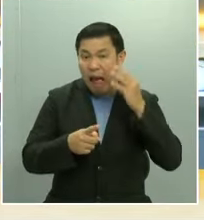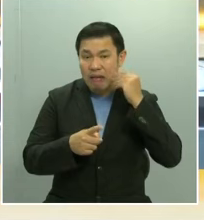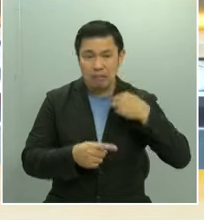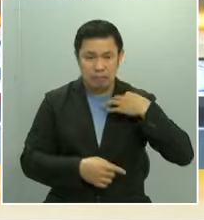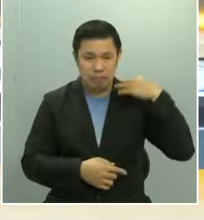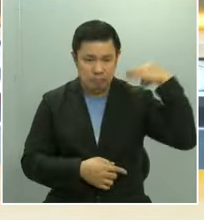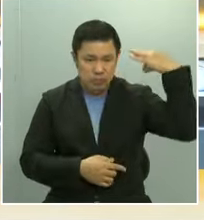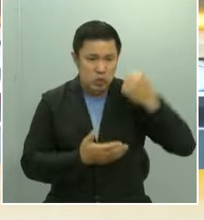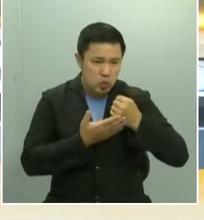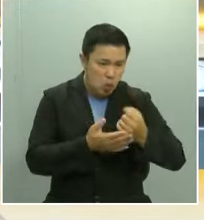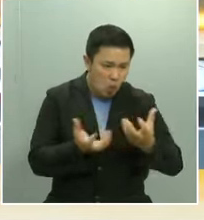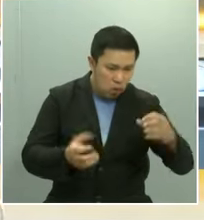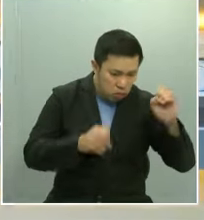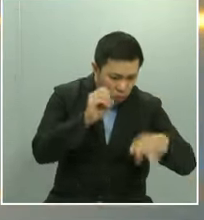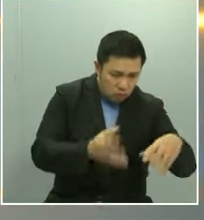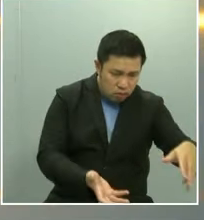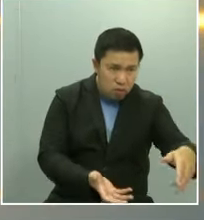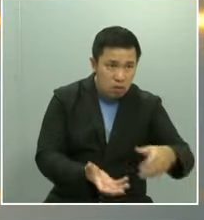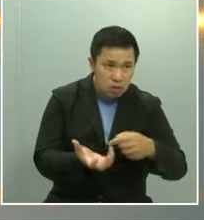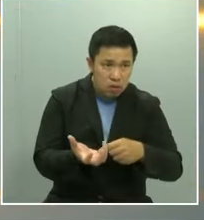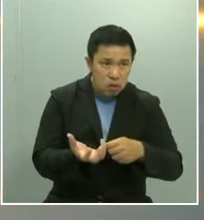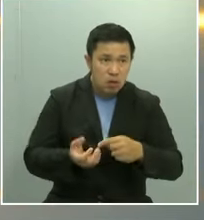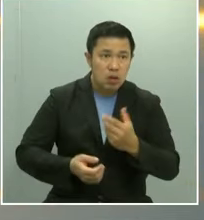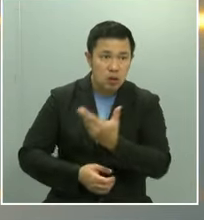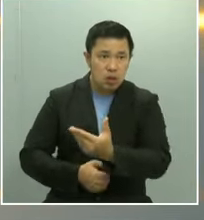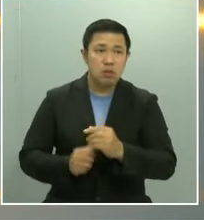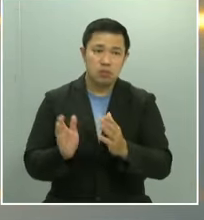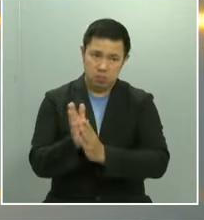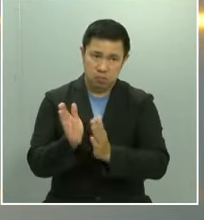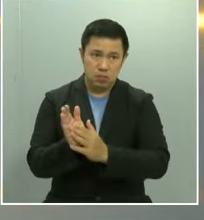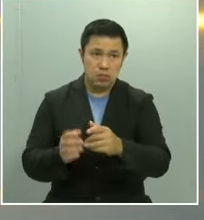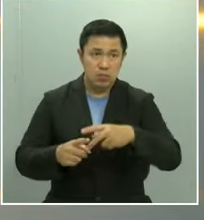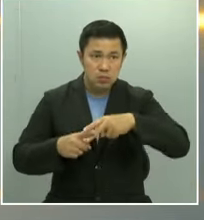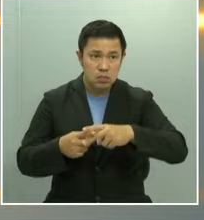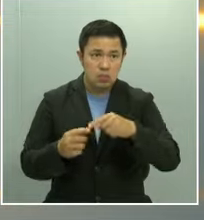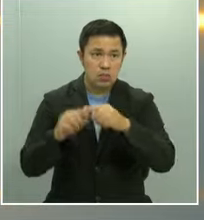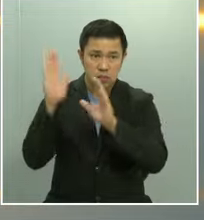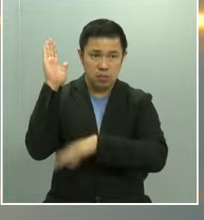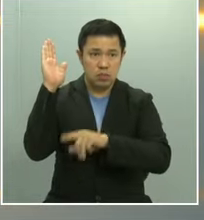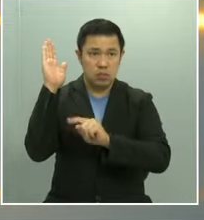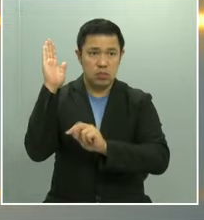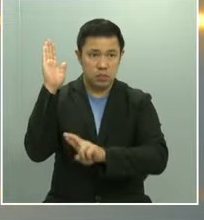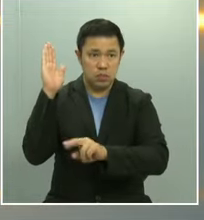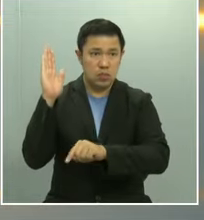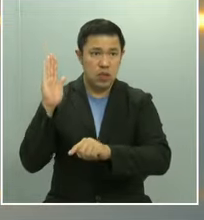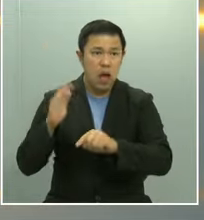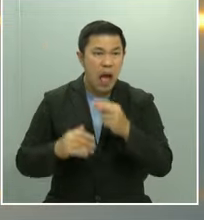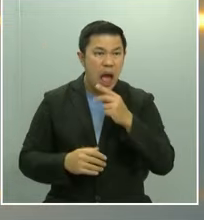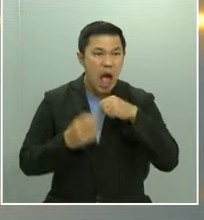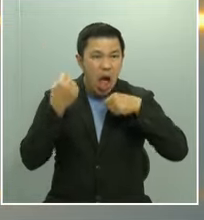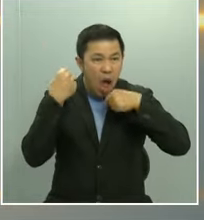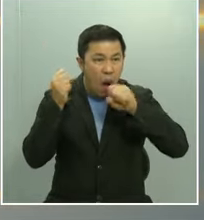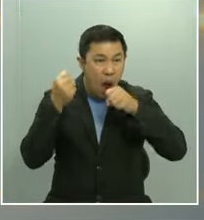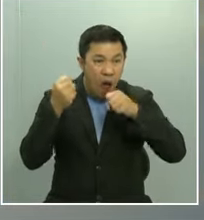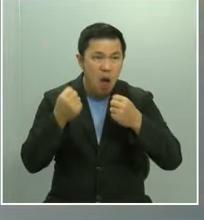าช่วยเก็บของตกบนถนนอันนี้เราต้องชื่นชมนะ เป็นเด็กช่างเมืองตรังนะคะไปเก็บอ้อยค่ะเป็น